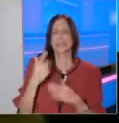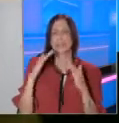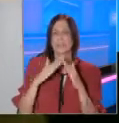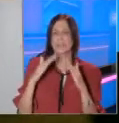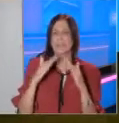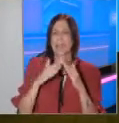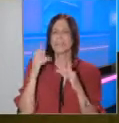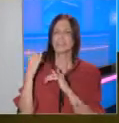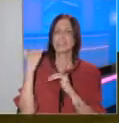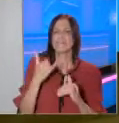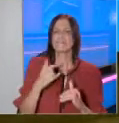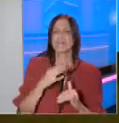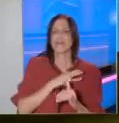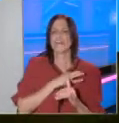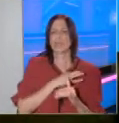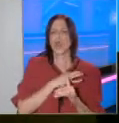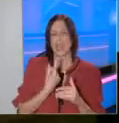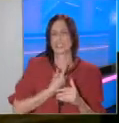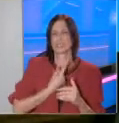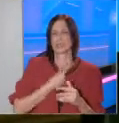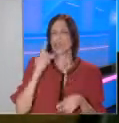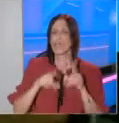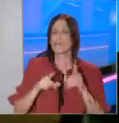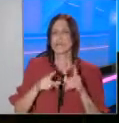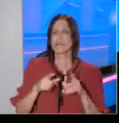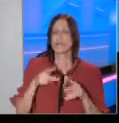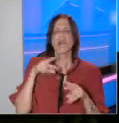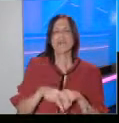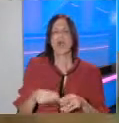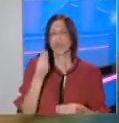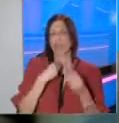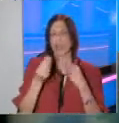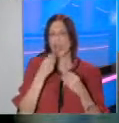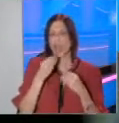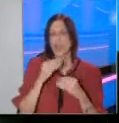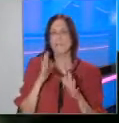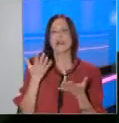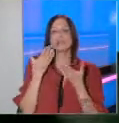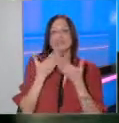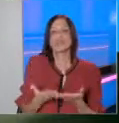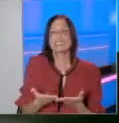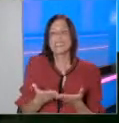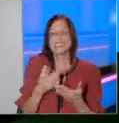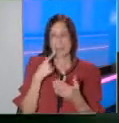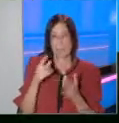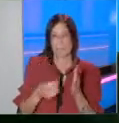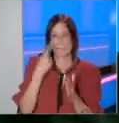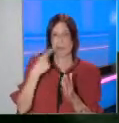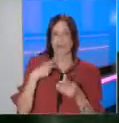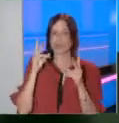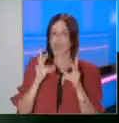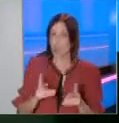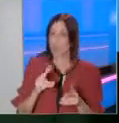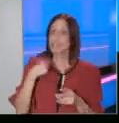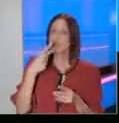וכל זה הביא גם לפגיעות עצמיות ולפעמים הפרעות אכילה. אבל מה שסייע זה שהפעם אנחנו יכולים להיות